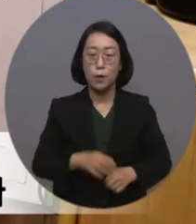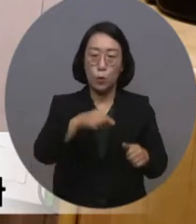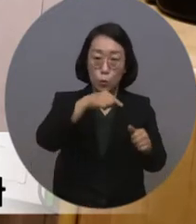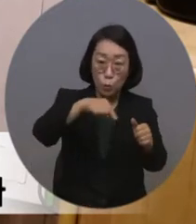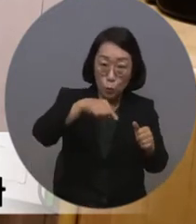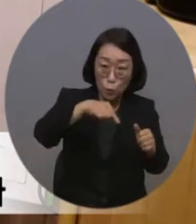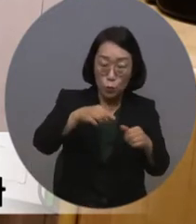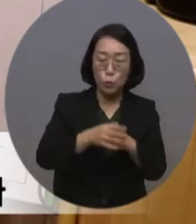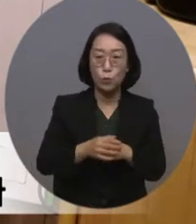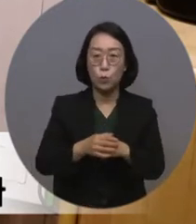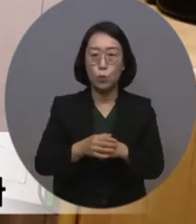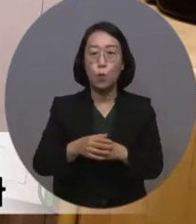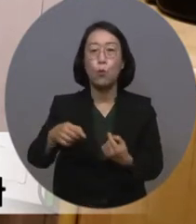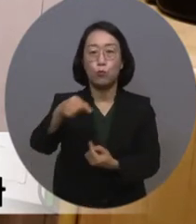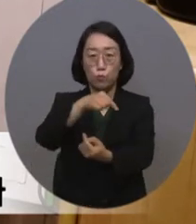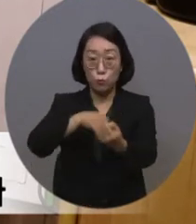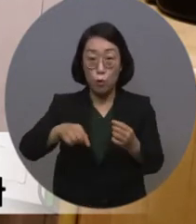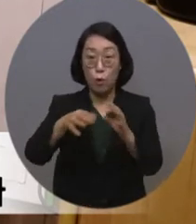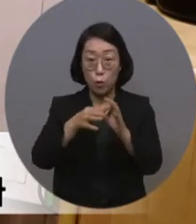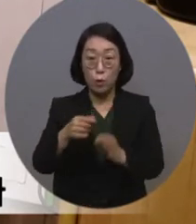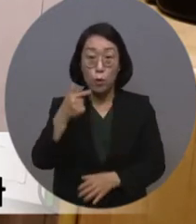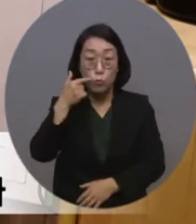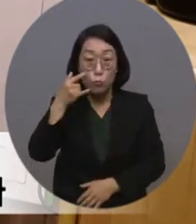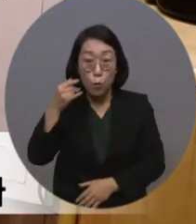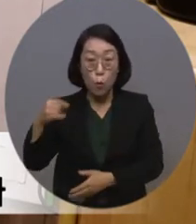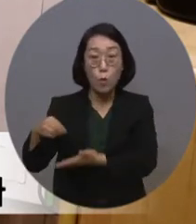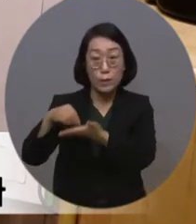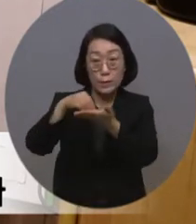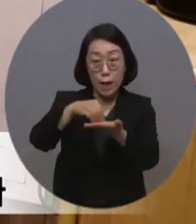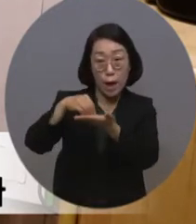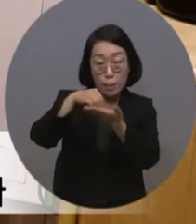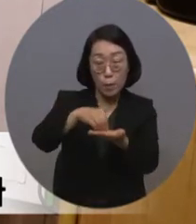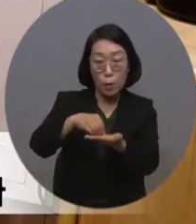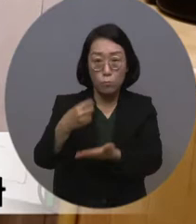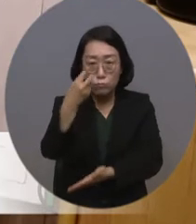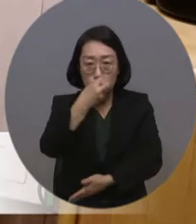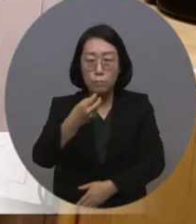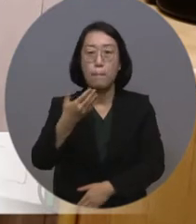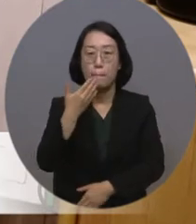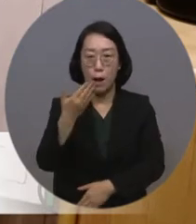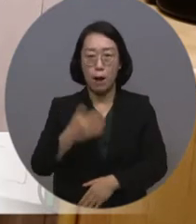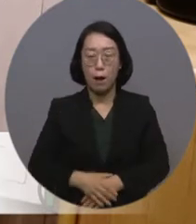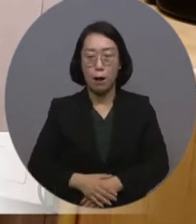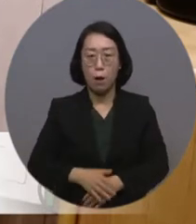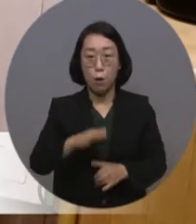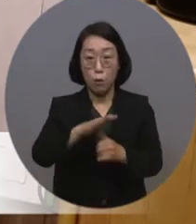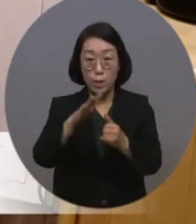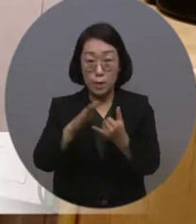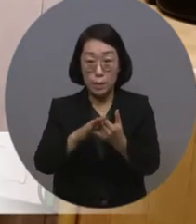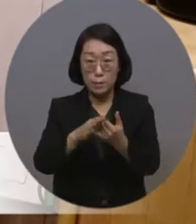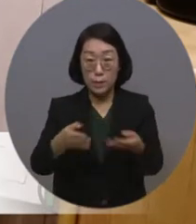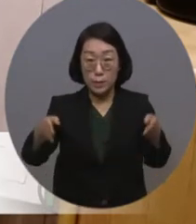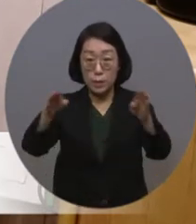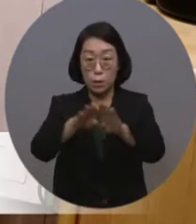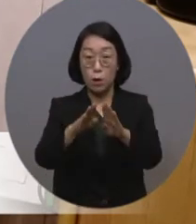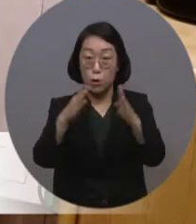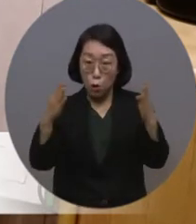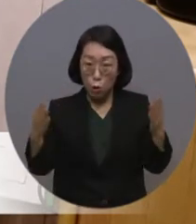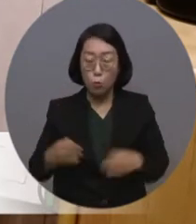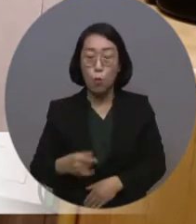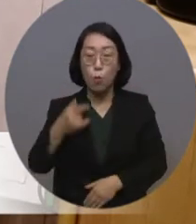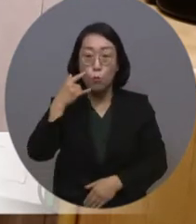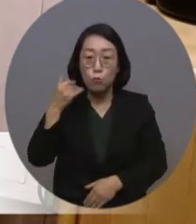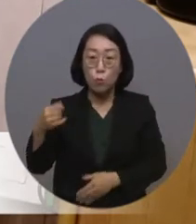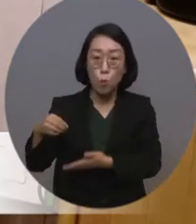프로그램, 어린이집의 운영 등 부모 참여가 가능한 어린이집입니다. 어린이집 시설을 개방하고 학부모의